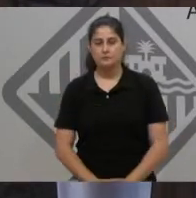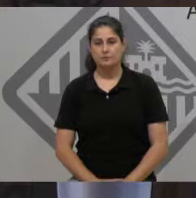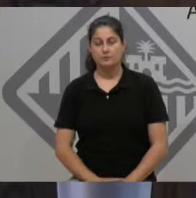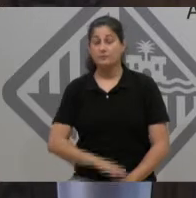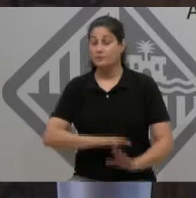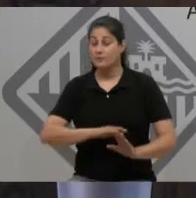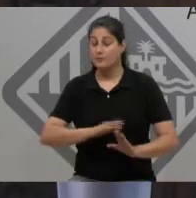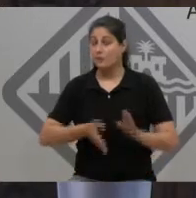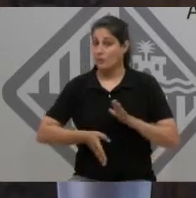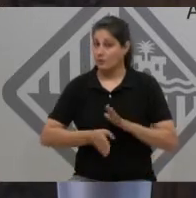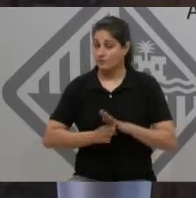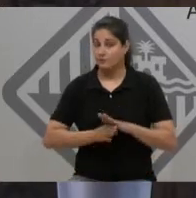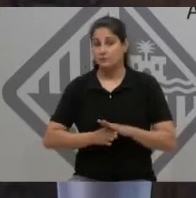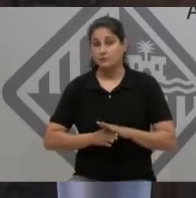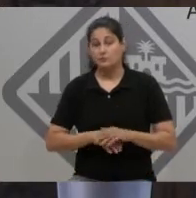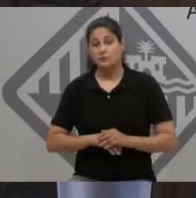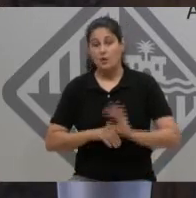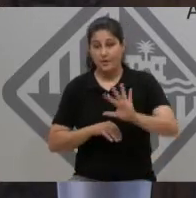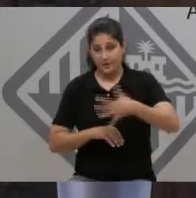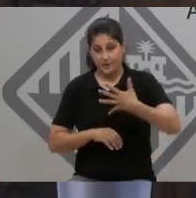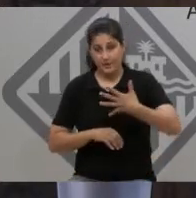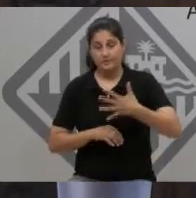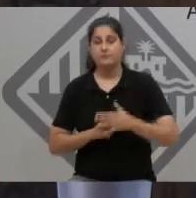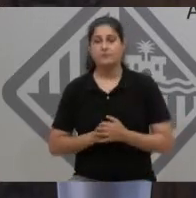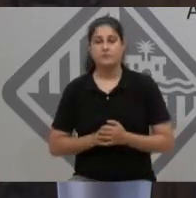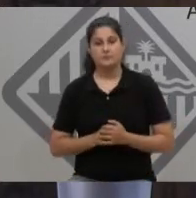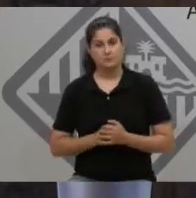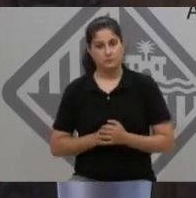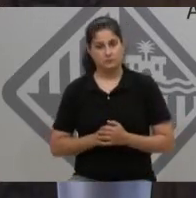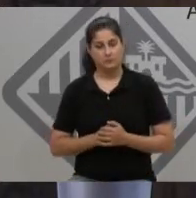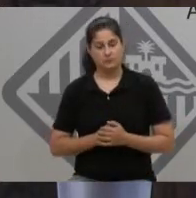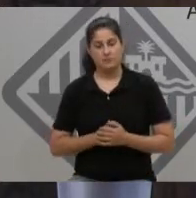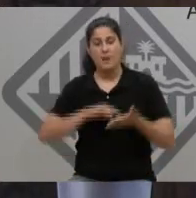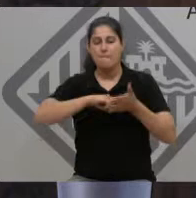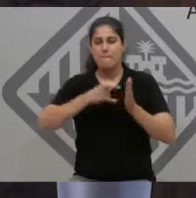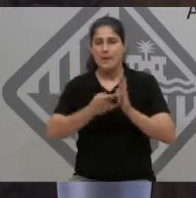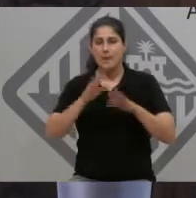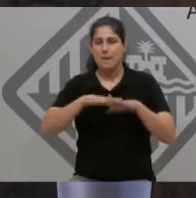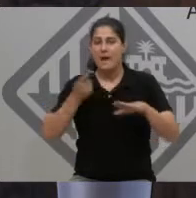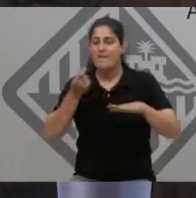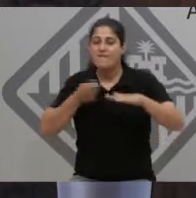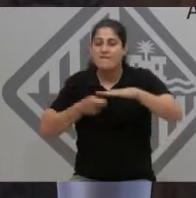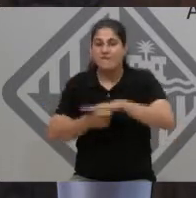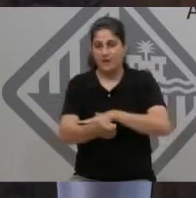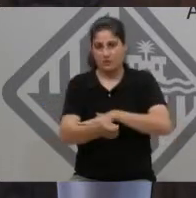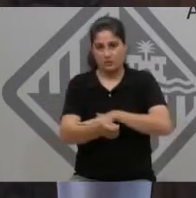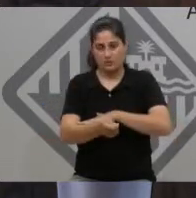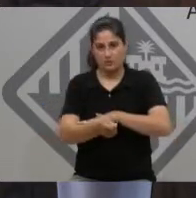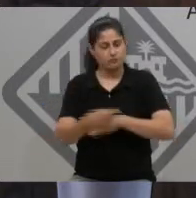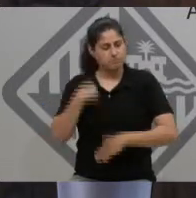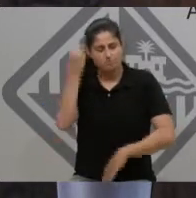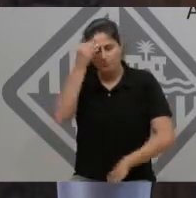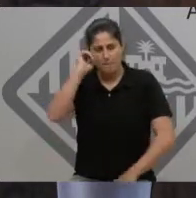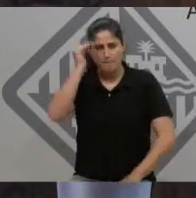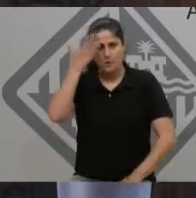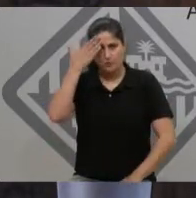Seguidament, el cinquè tema que plantejam és fer plans d'inversió. Ens pareix essencial, ben